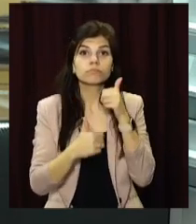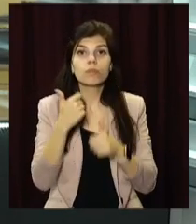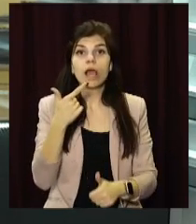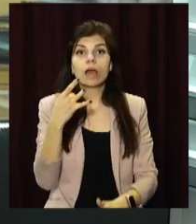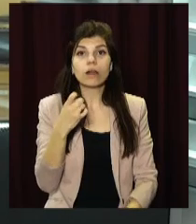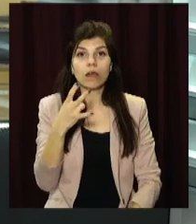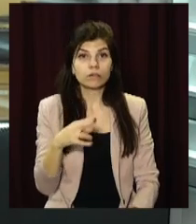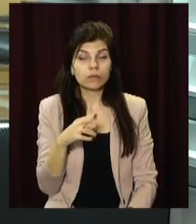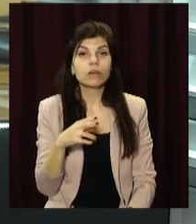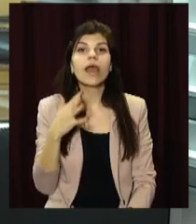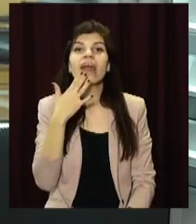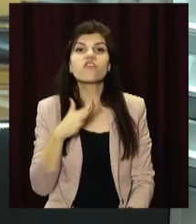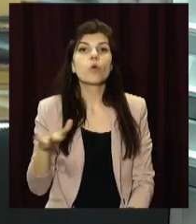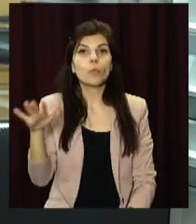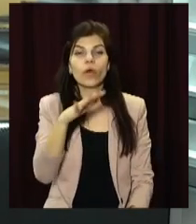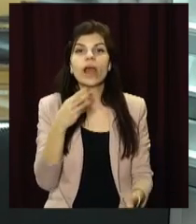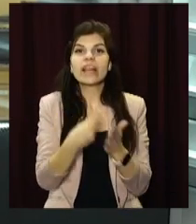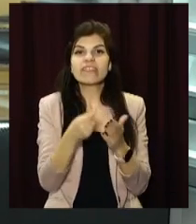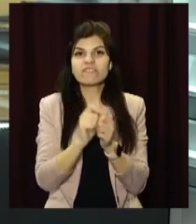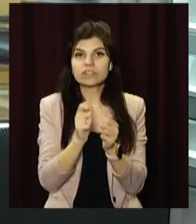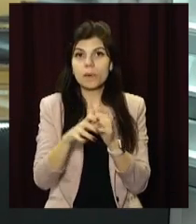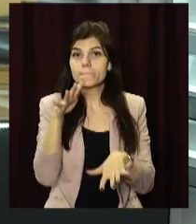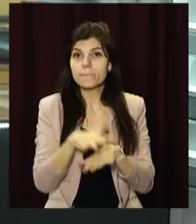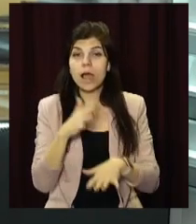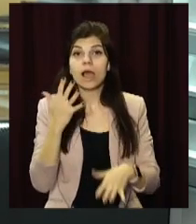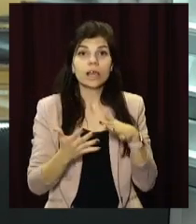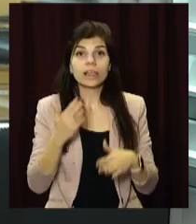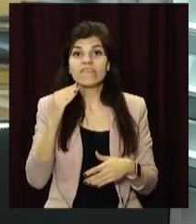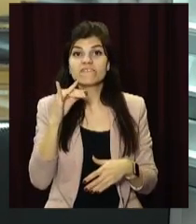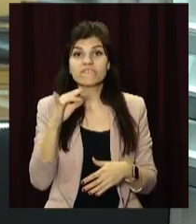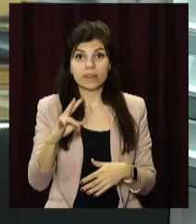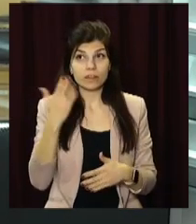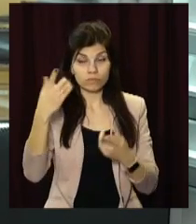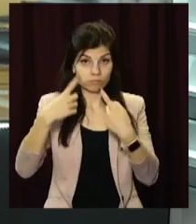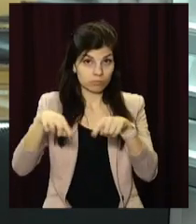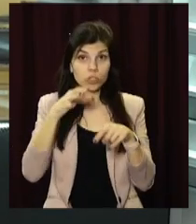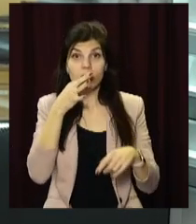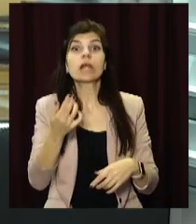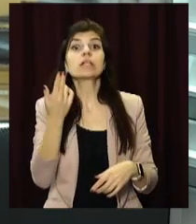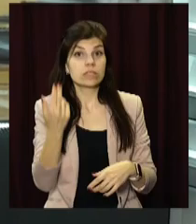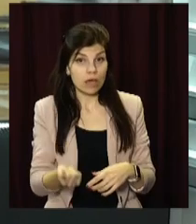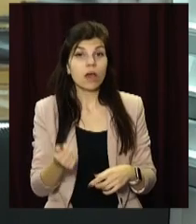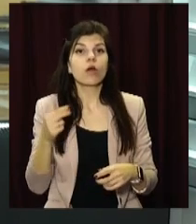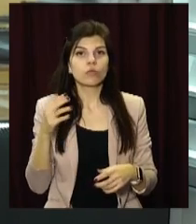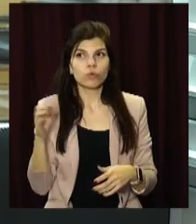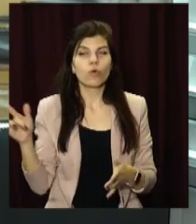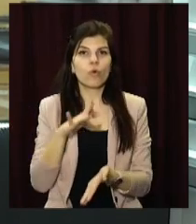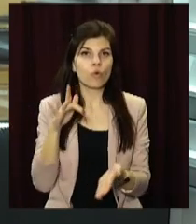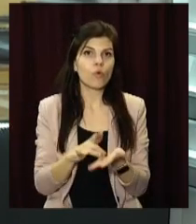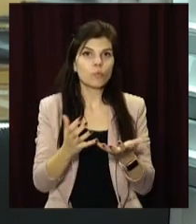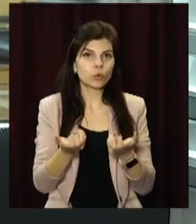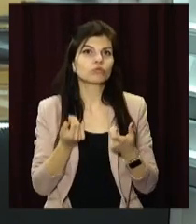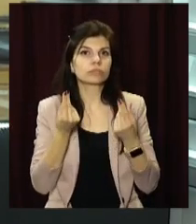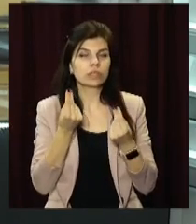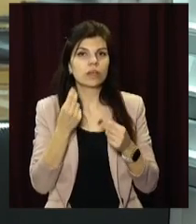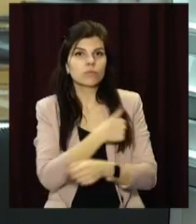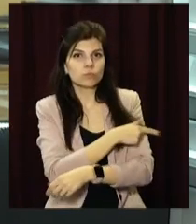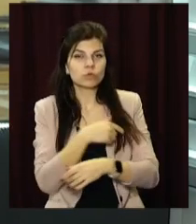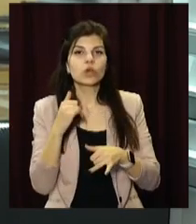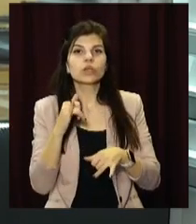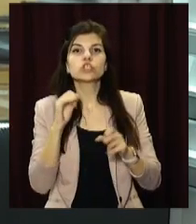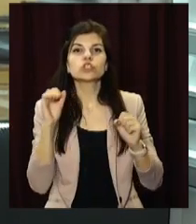програмі Європейського інвестиційного банку. Якщо фінустанова скаже так, місто отримає кошти на реконструкцію лікарні